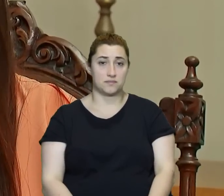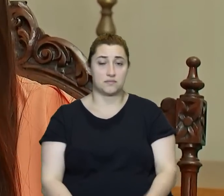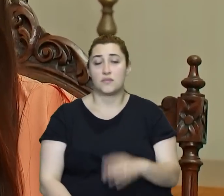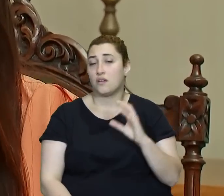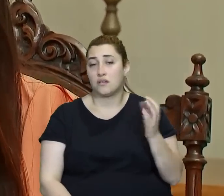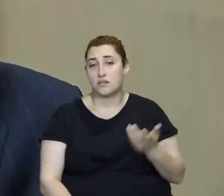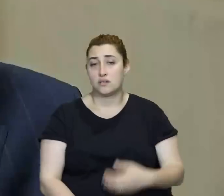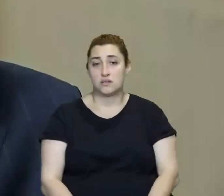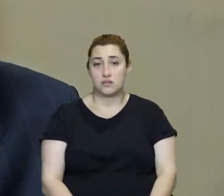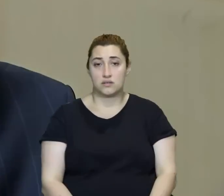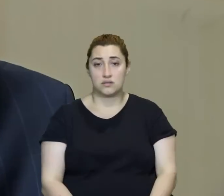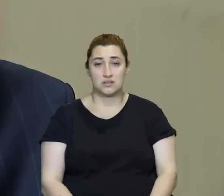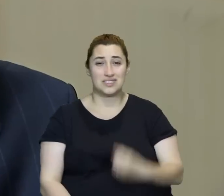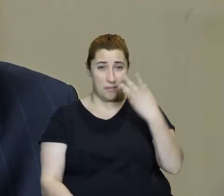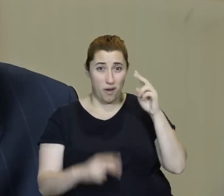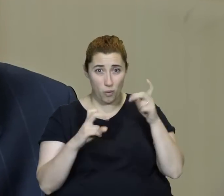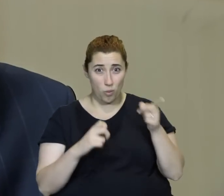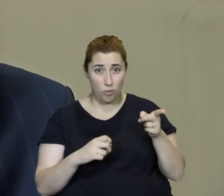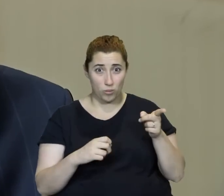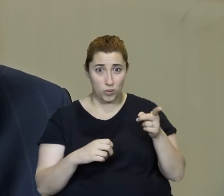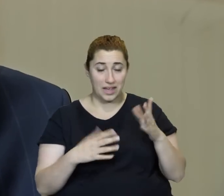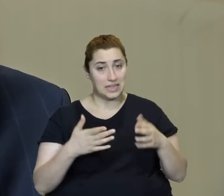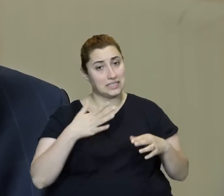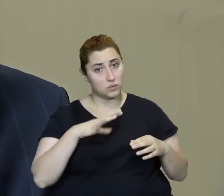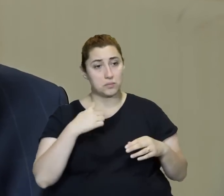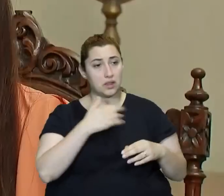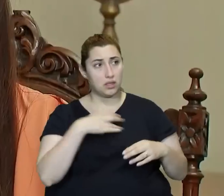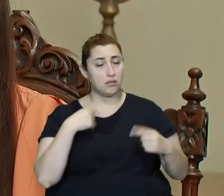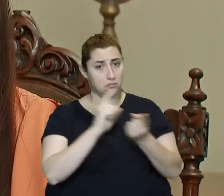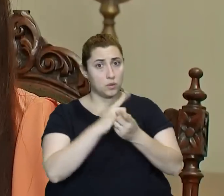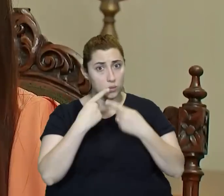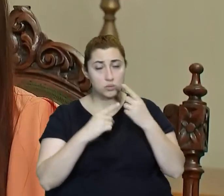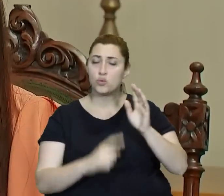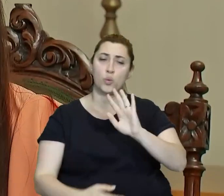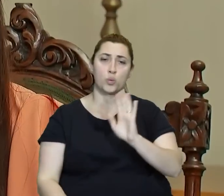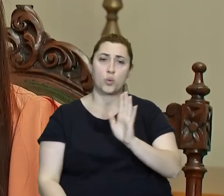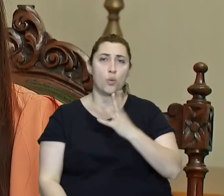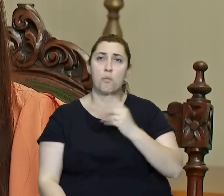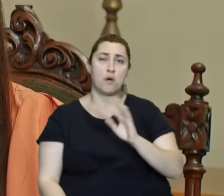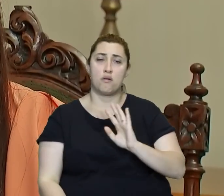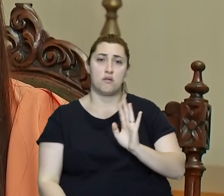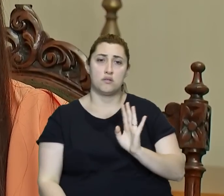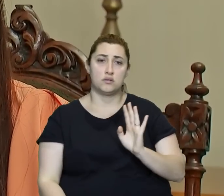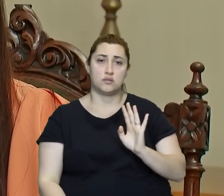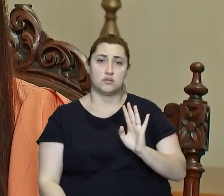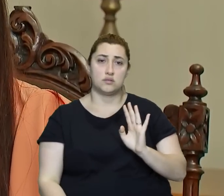Ne hiç? Sabahki konu mu? Yani istersen ben annemle konuşabilirim. Yok, olmaz.